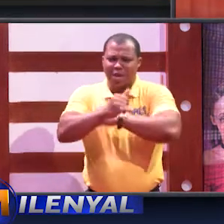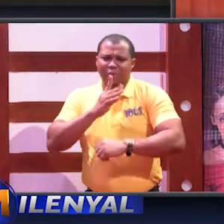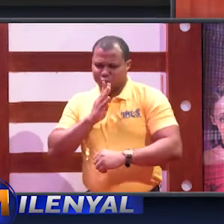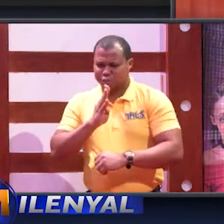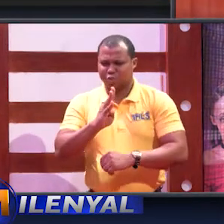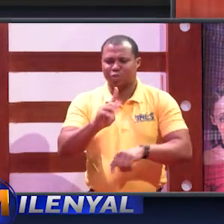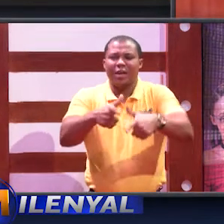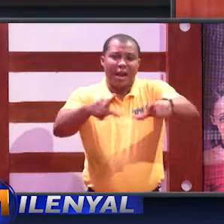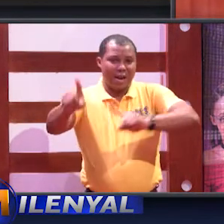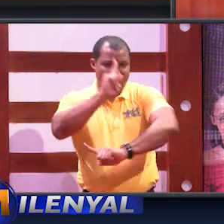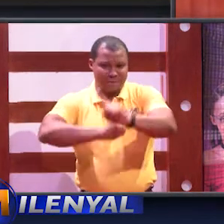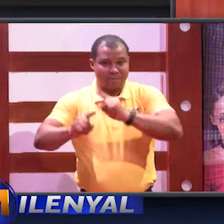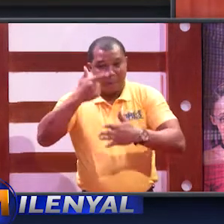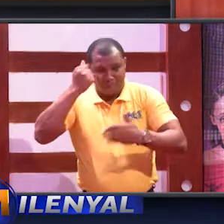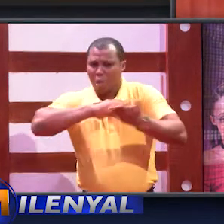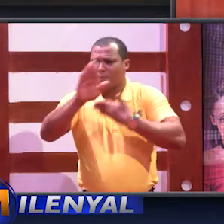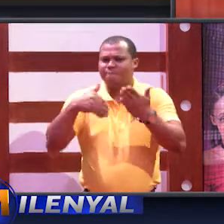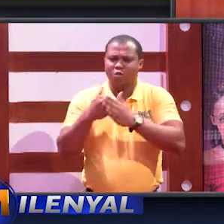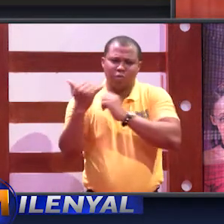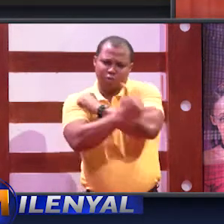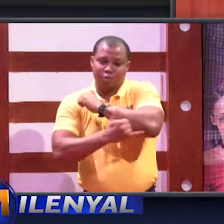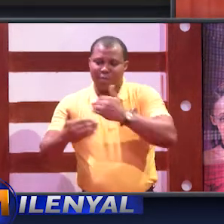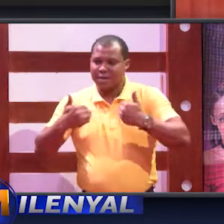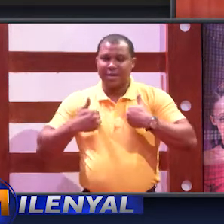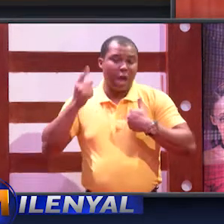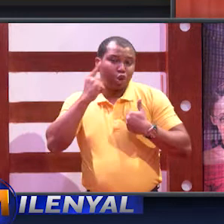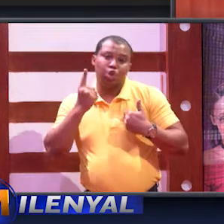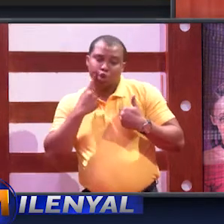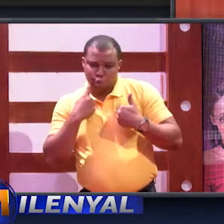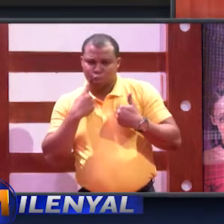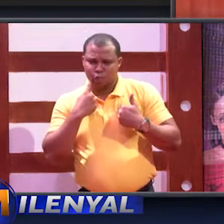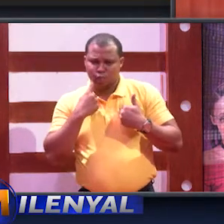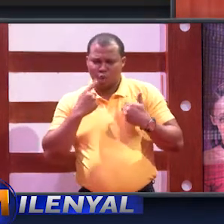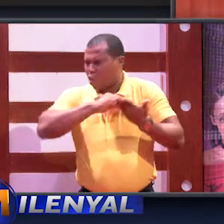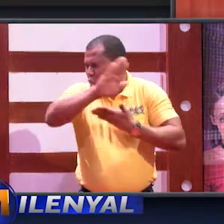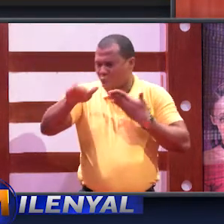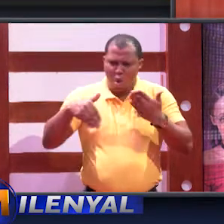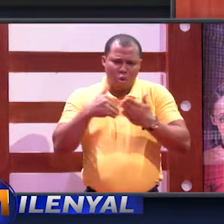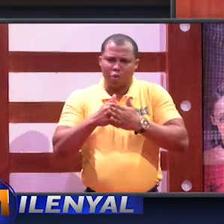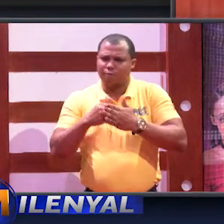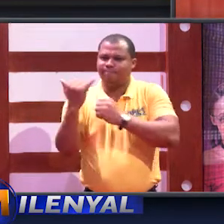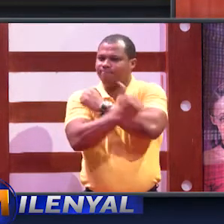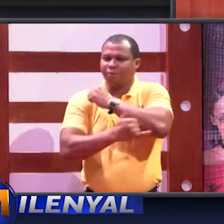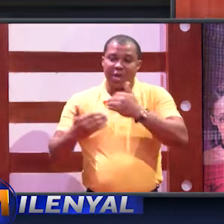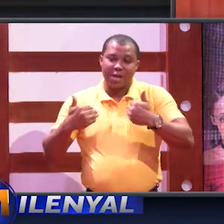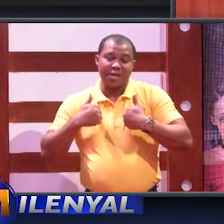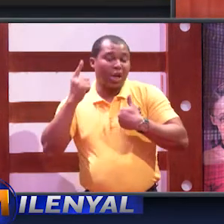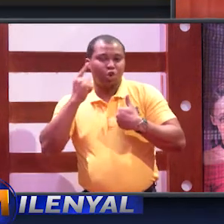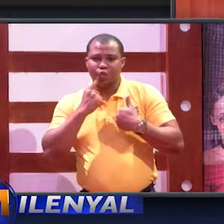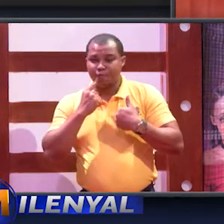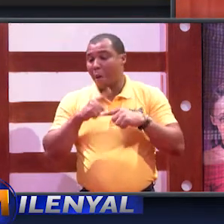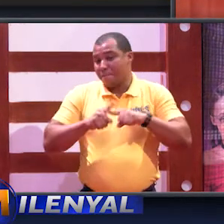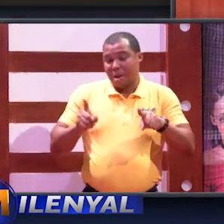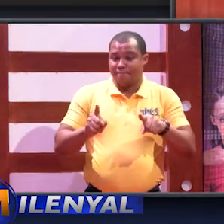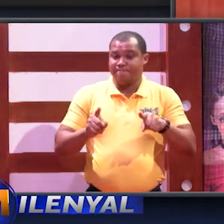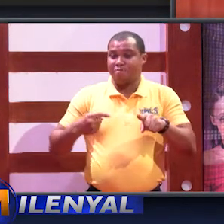pays, il y a des sous. Oui, c'est oui. Les gens qui, en Haïti, oui. Nous avons les bébés. Bébé. C'est des gens qui sous. Mais nous, quand il pas universel, c'est parce que